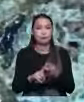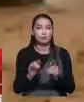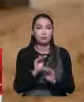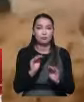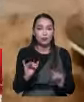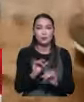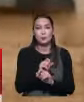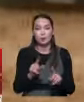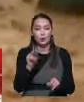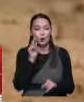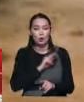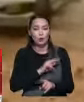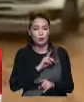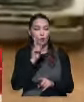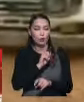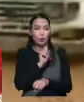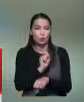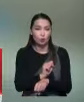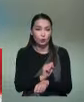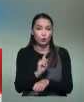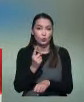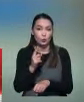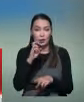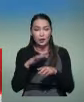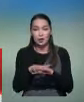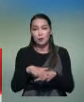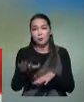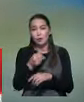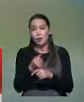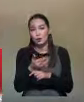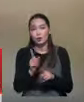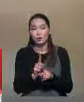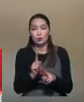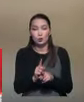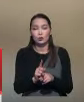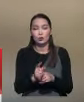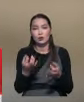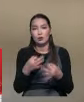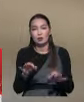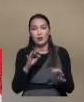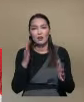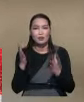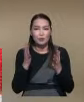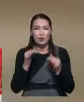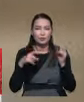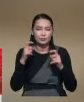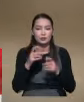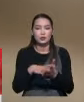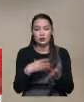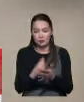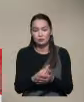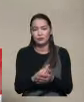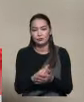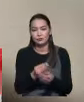балабақша мен мектептер жұмысын тоқтатты. Өйткені елдің біраз бөлігінде екпінді жел мен нөсер әлі де